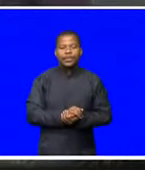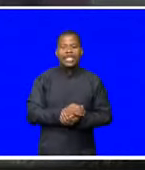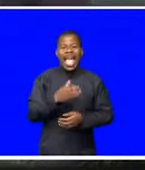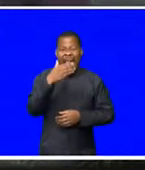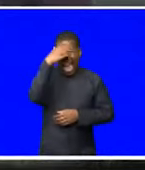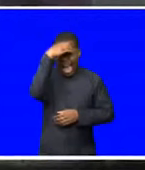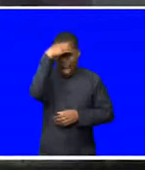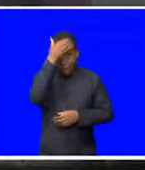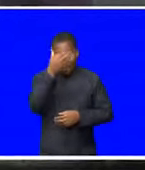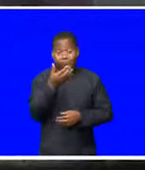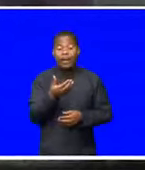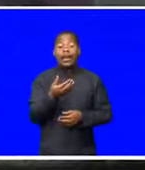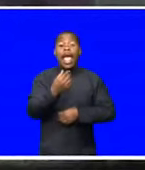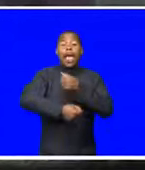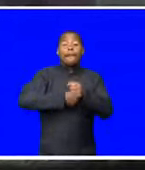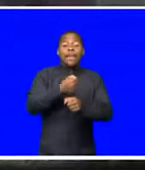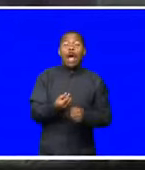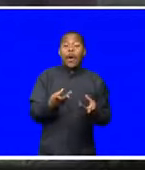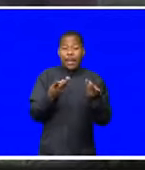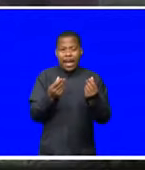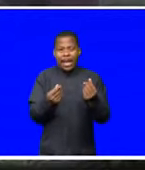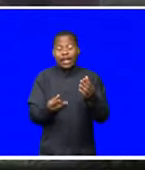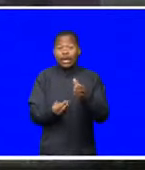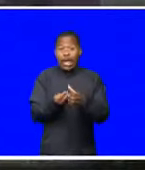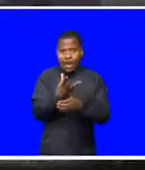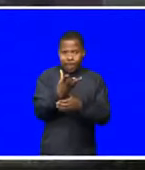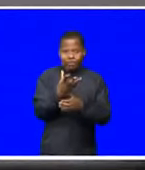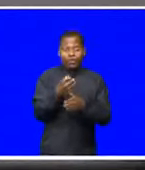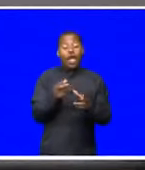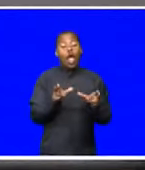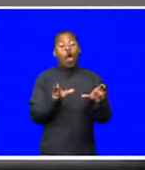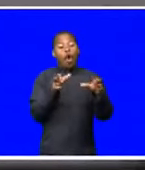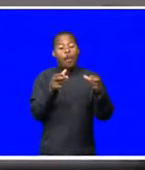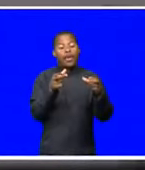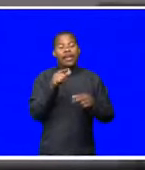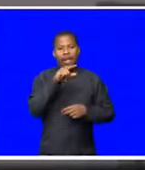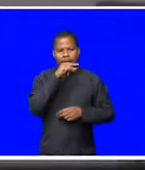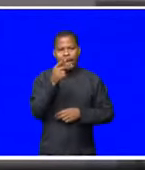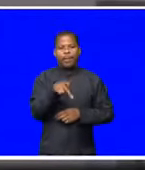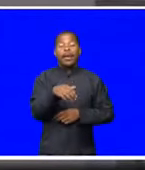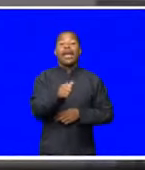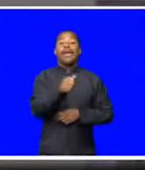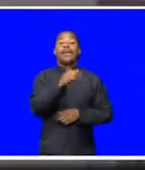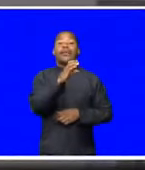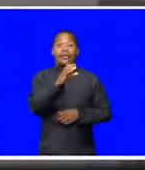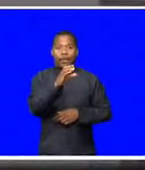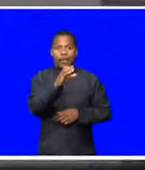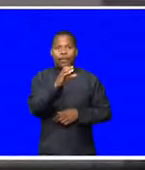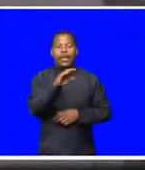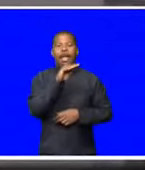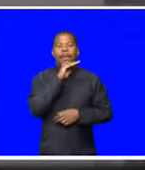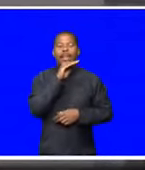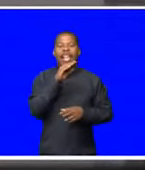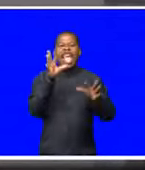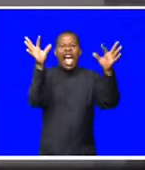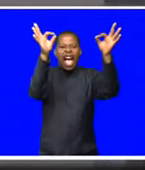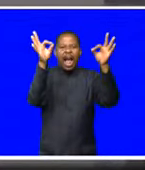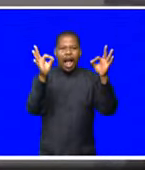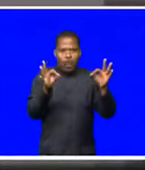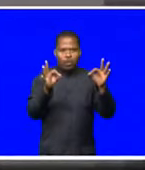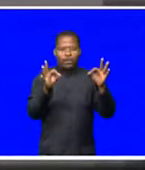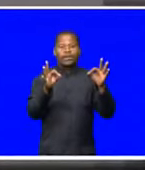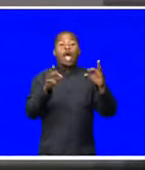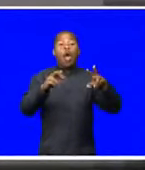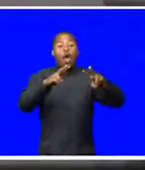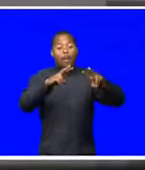wahulumende sewucalile likomiti lemalunga eParliament lelibuke kusebenta kwetimali tembuso libheke